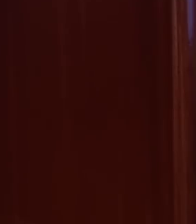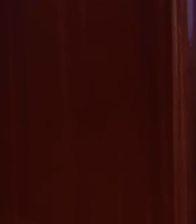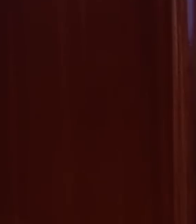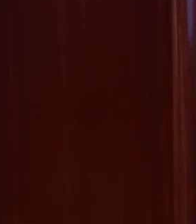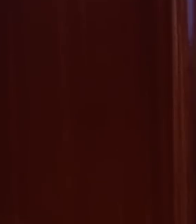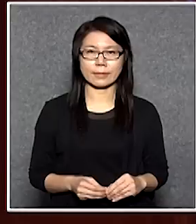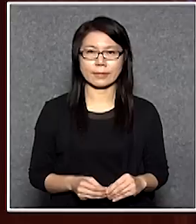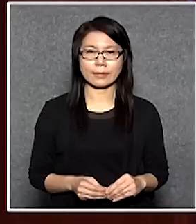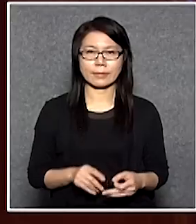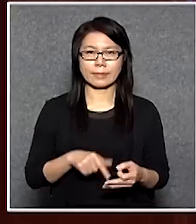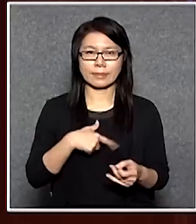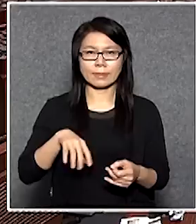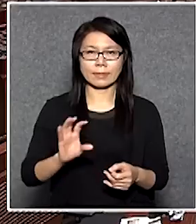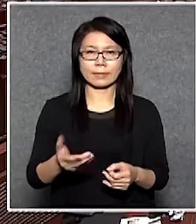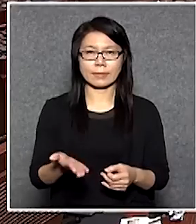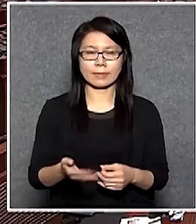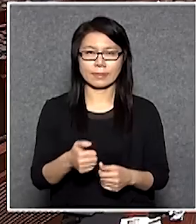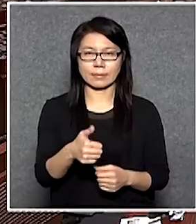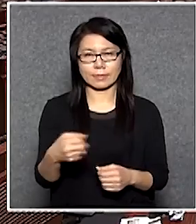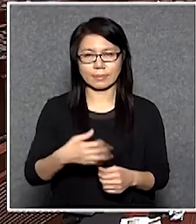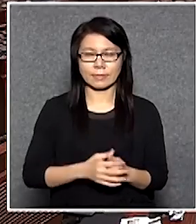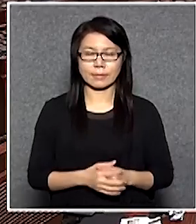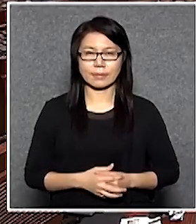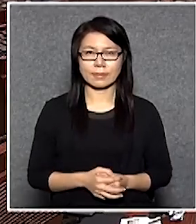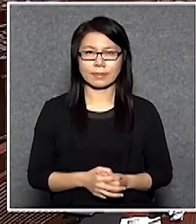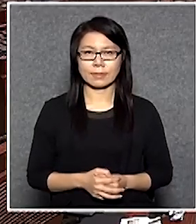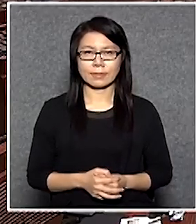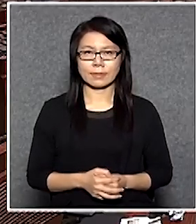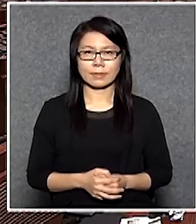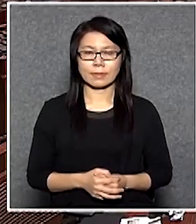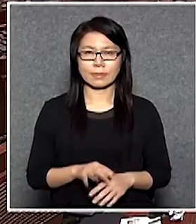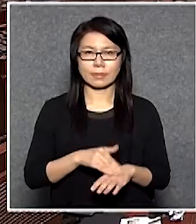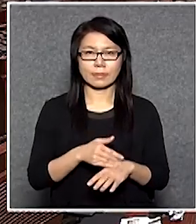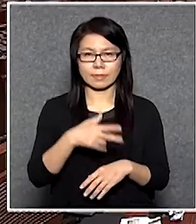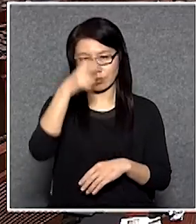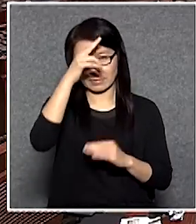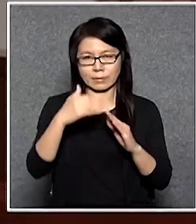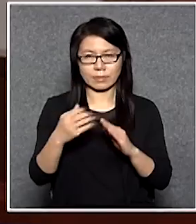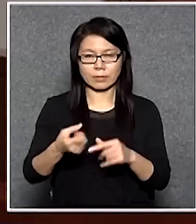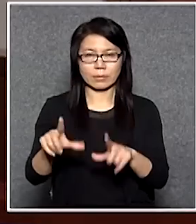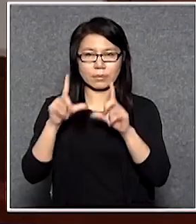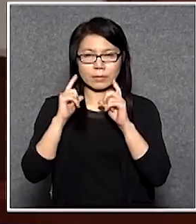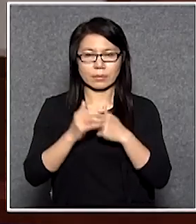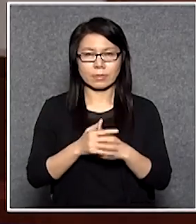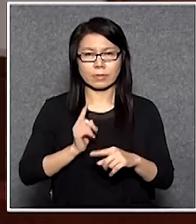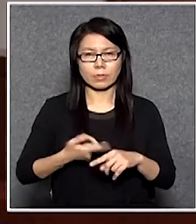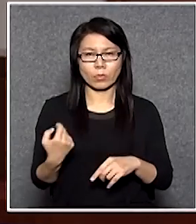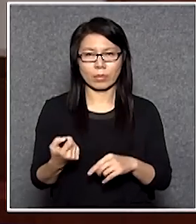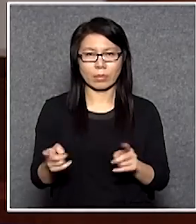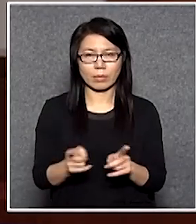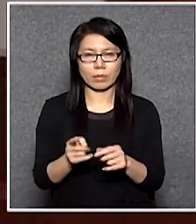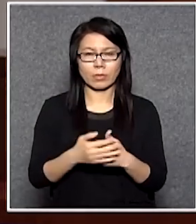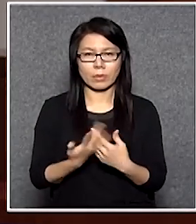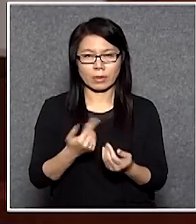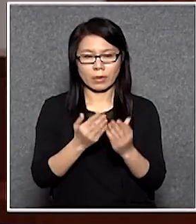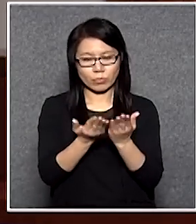許敬文議員， 多謝主席。剛才局長那個回應雖然是很簡短，不過也有編稿